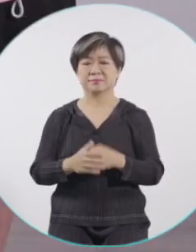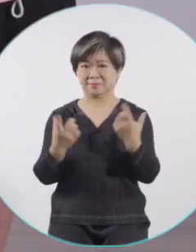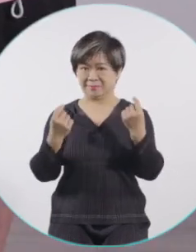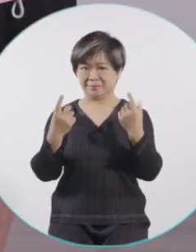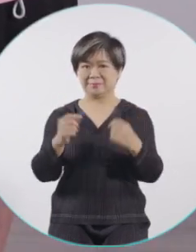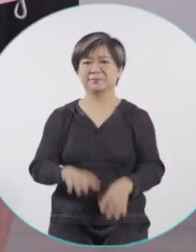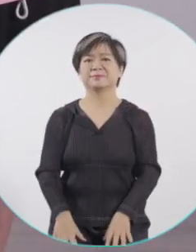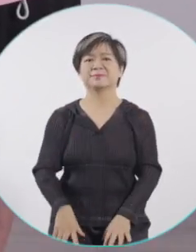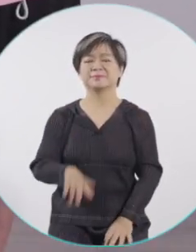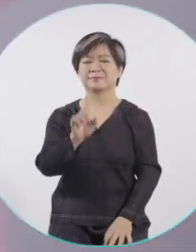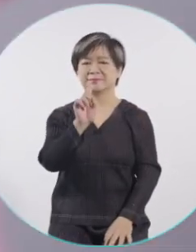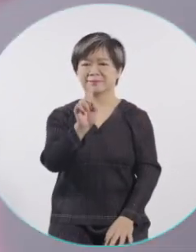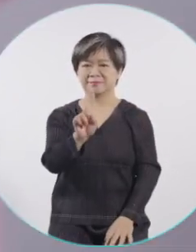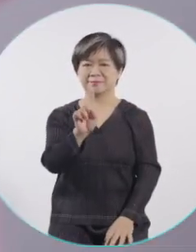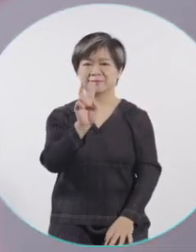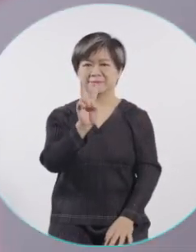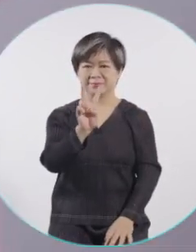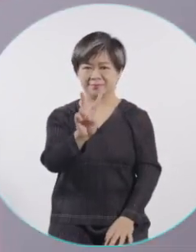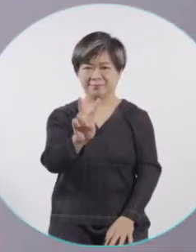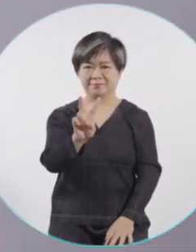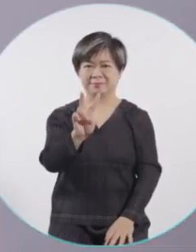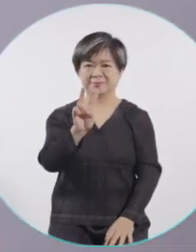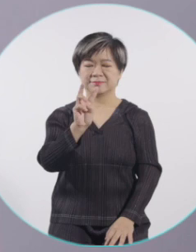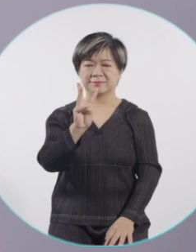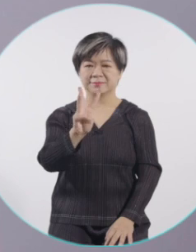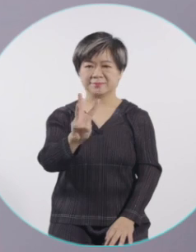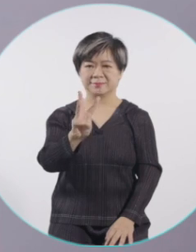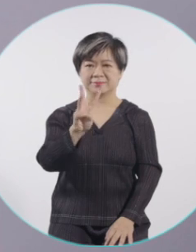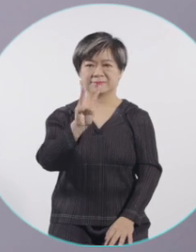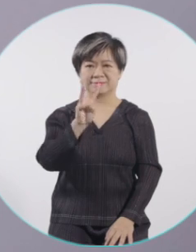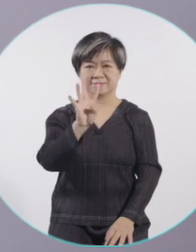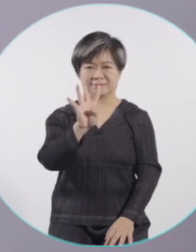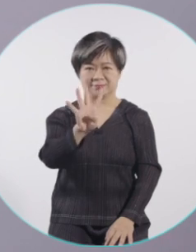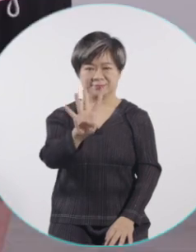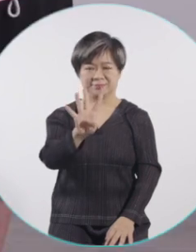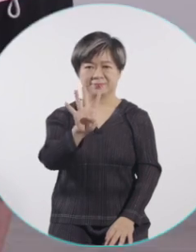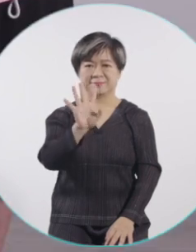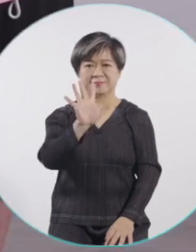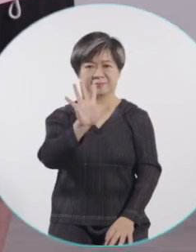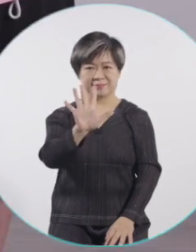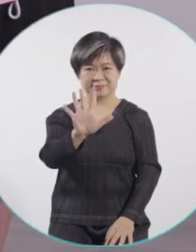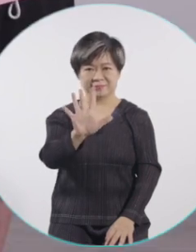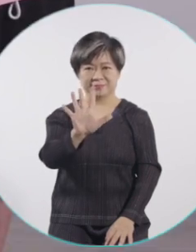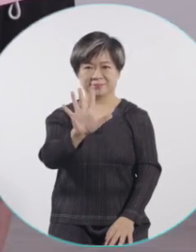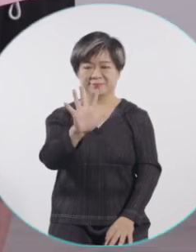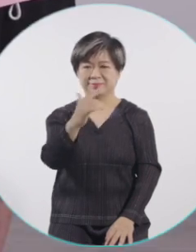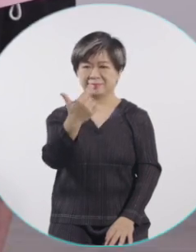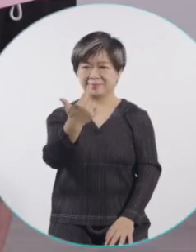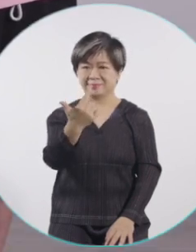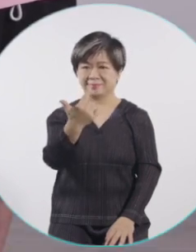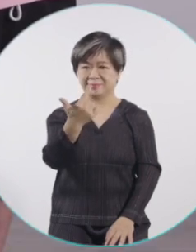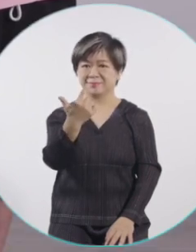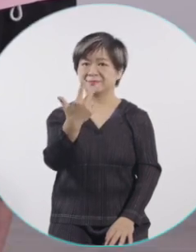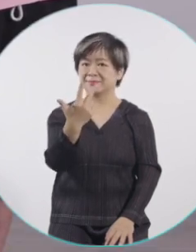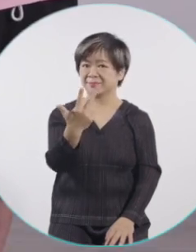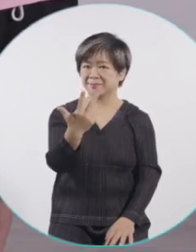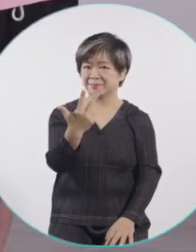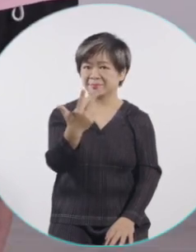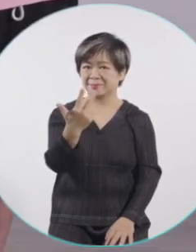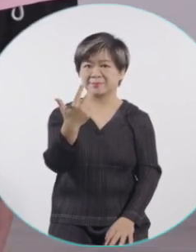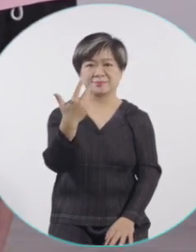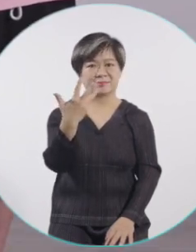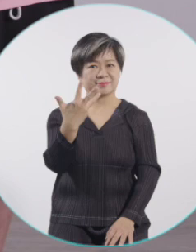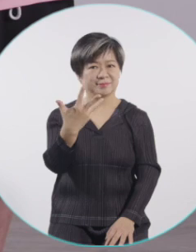到十，一、二、三、四、五、六、